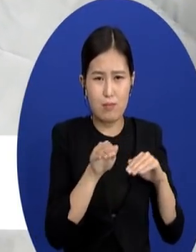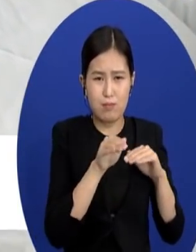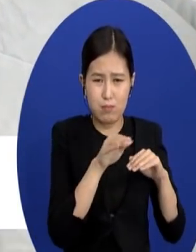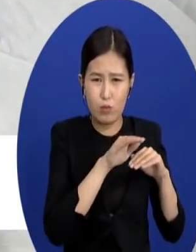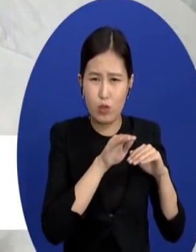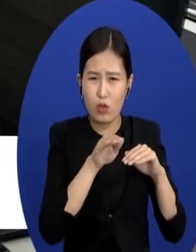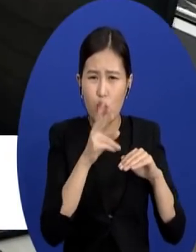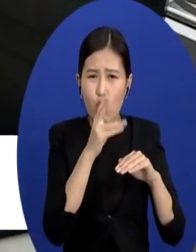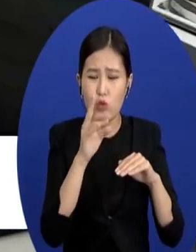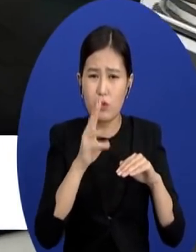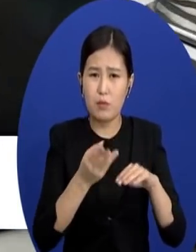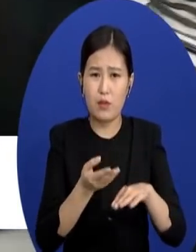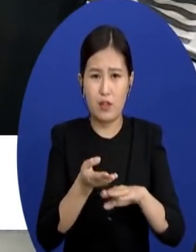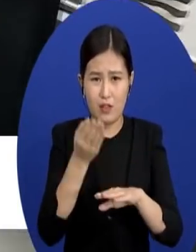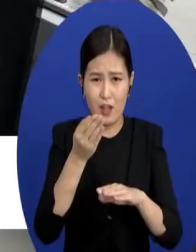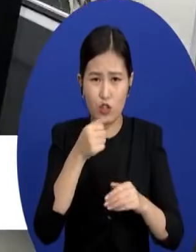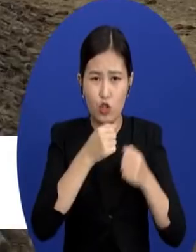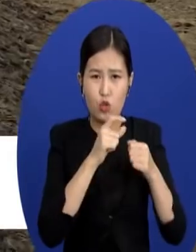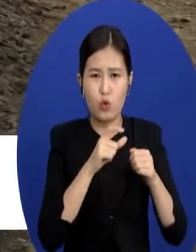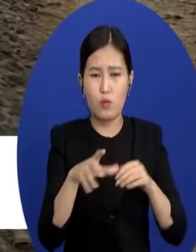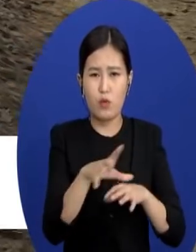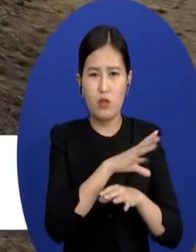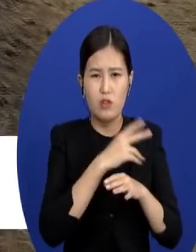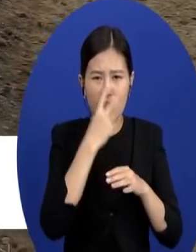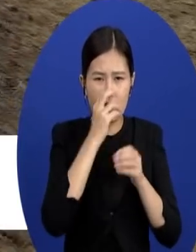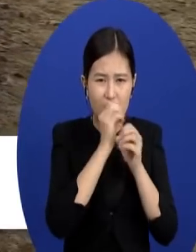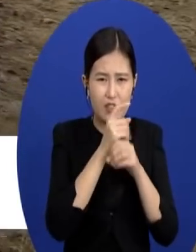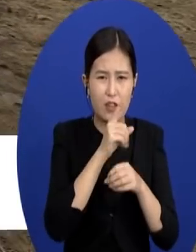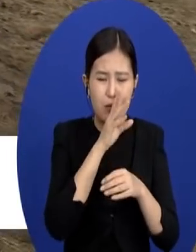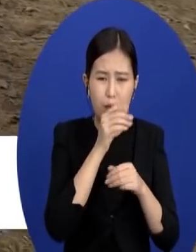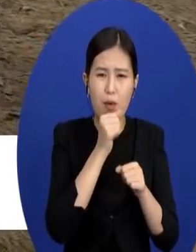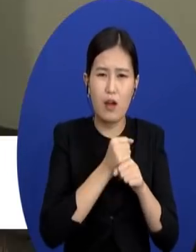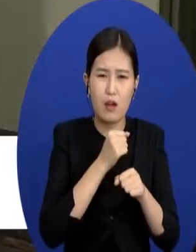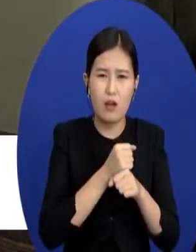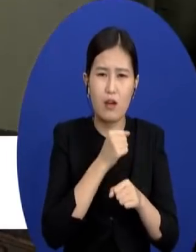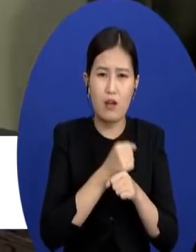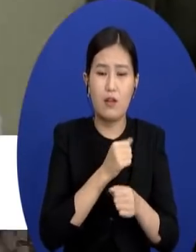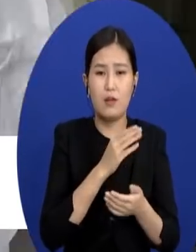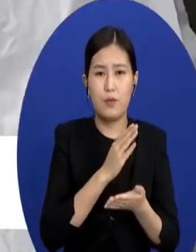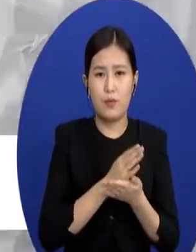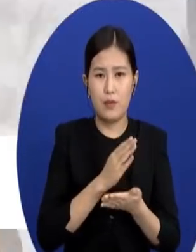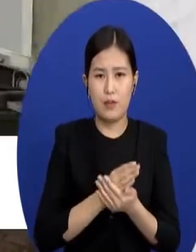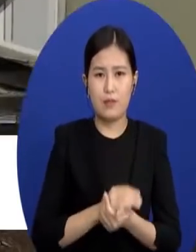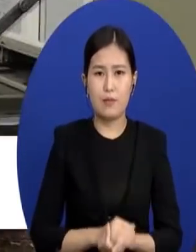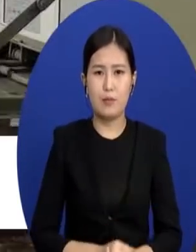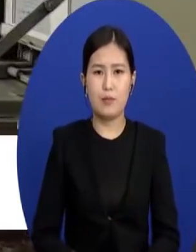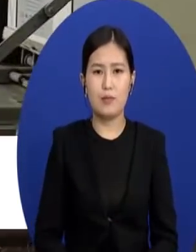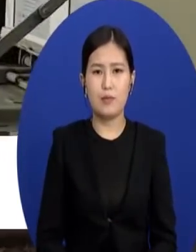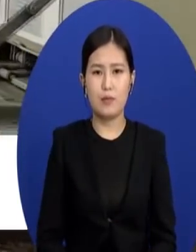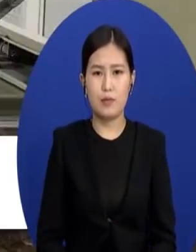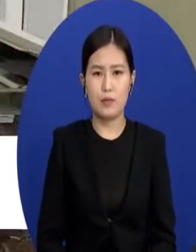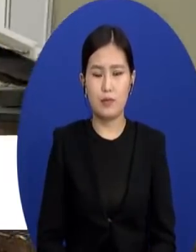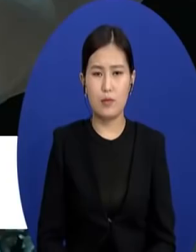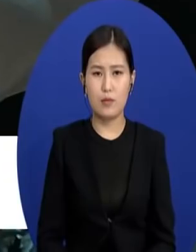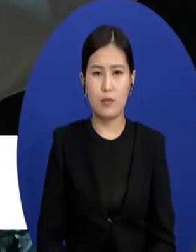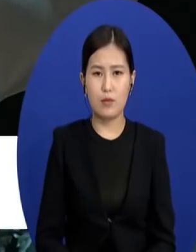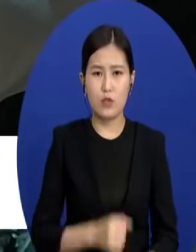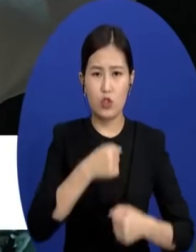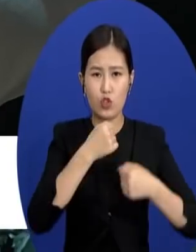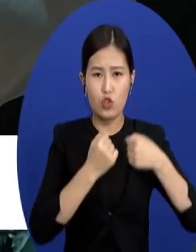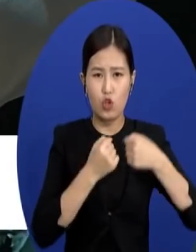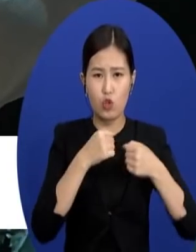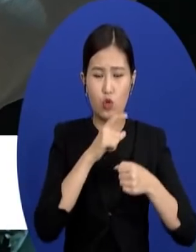шинжилгээнд хамруулахаар бид яг одоо газар дээр нь ажиллаж байна. За энийг ингээд ажилчдын жолооч нарыг